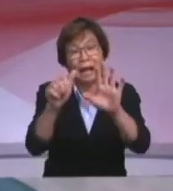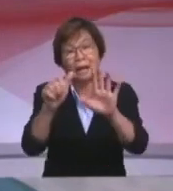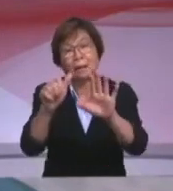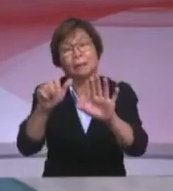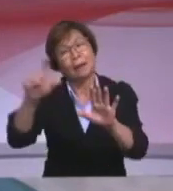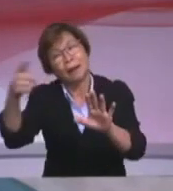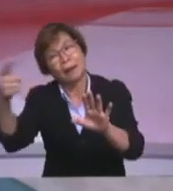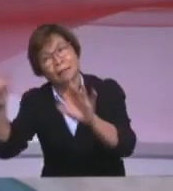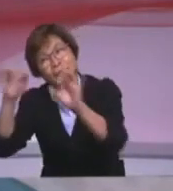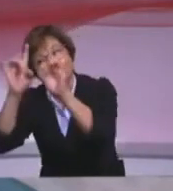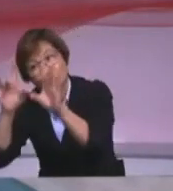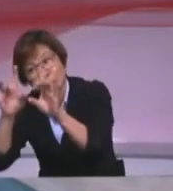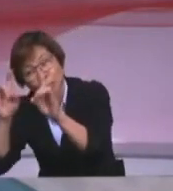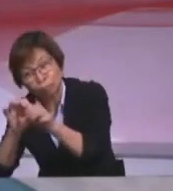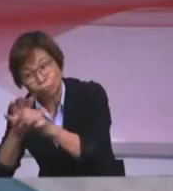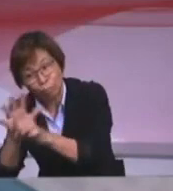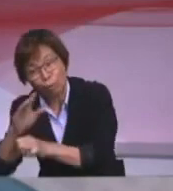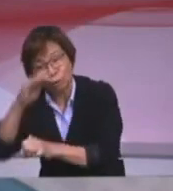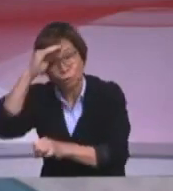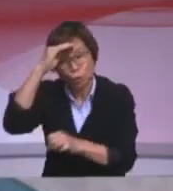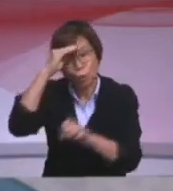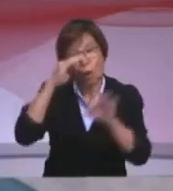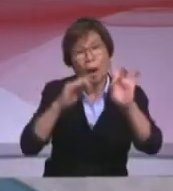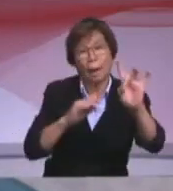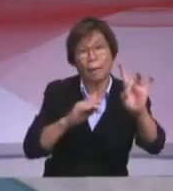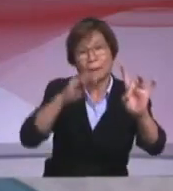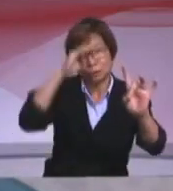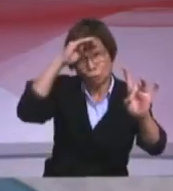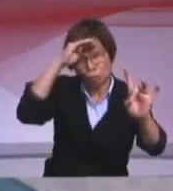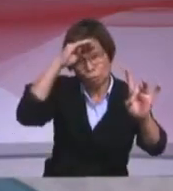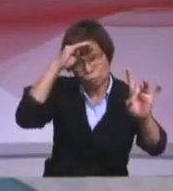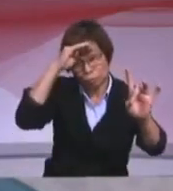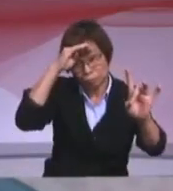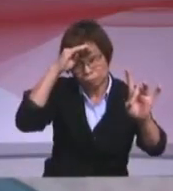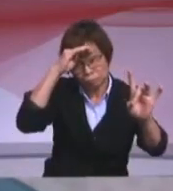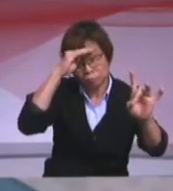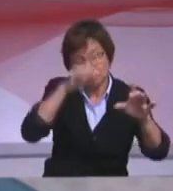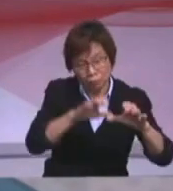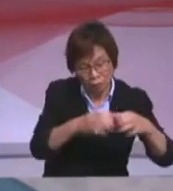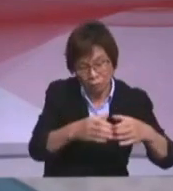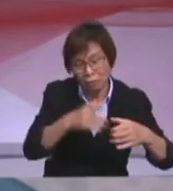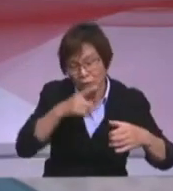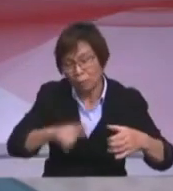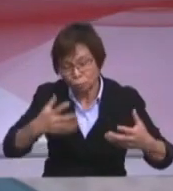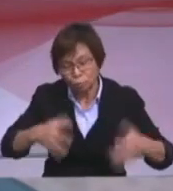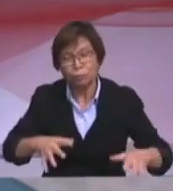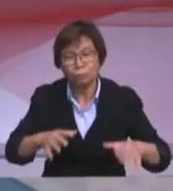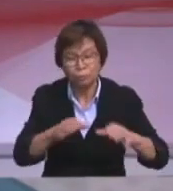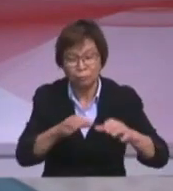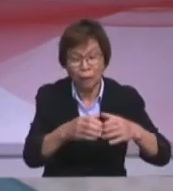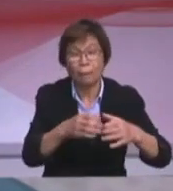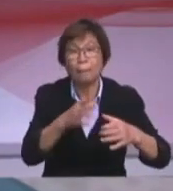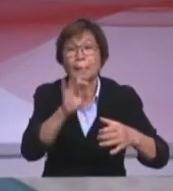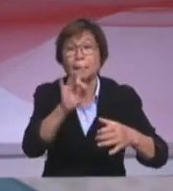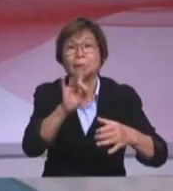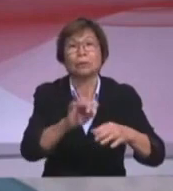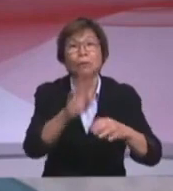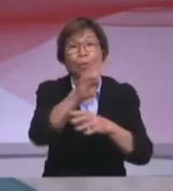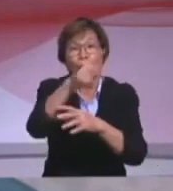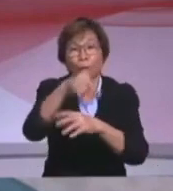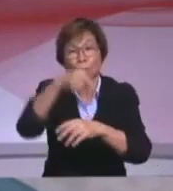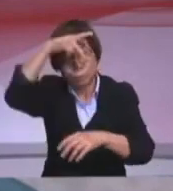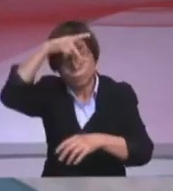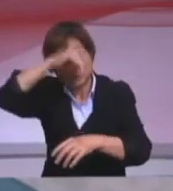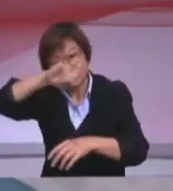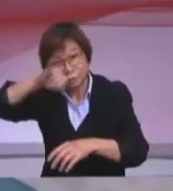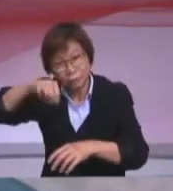saringan COVID-19. Di Negeri Johor, 8 kes daripada kluster-kluster sedia ada telah dikesan. Di wilayah Persekutuan